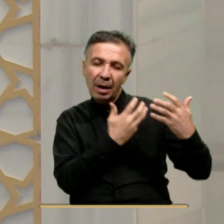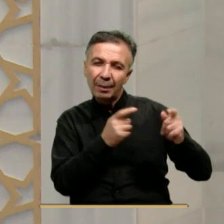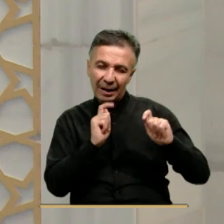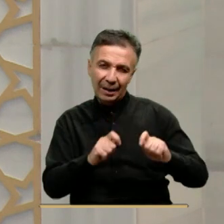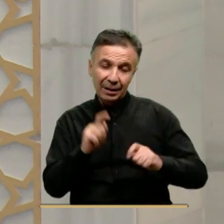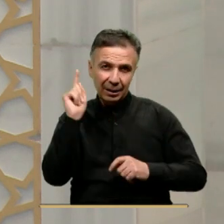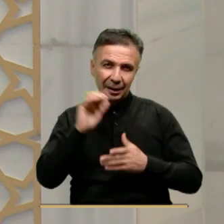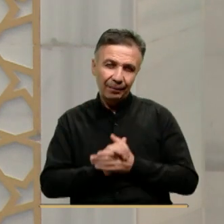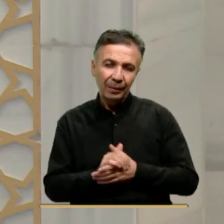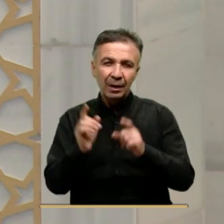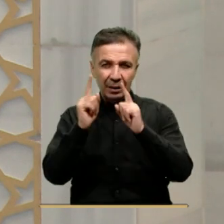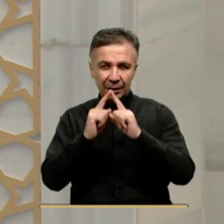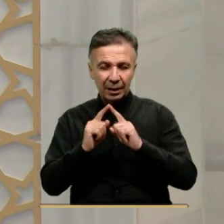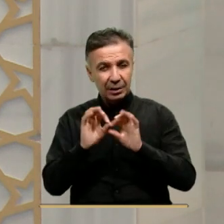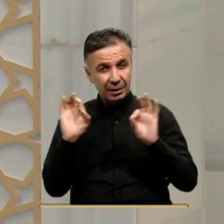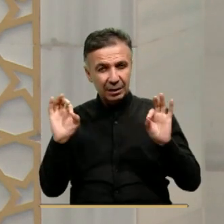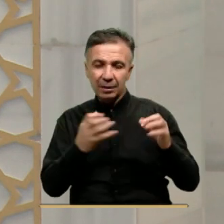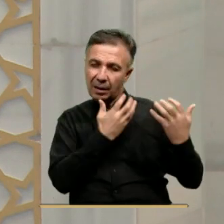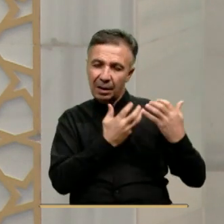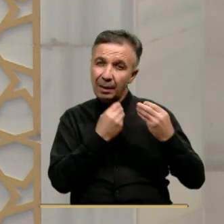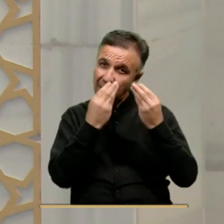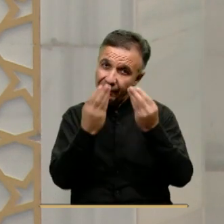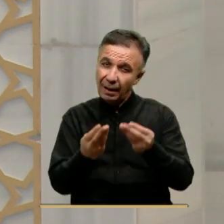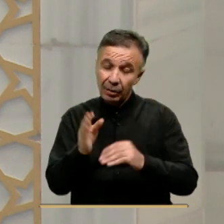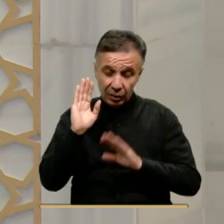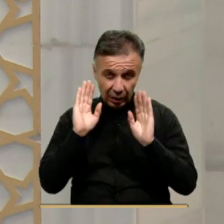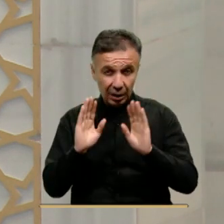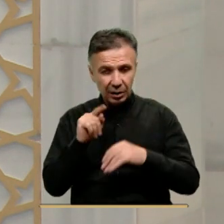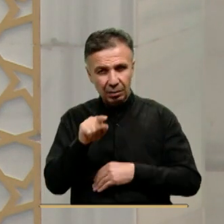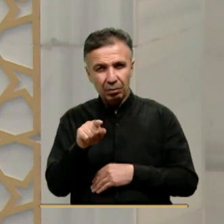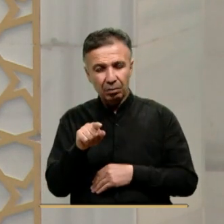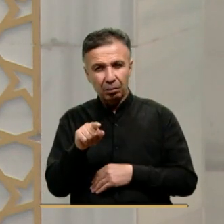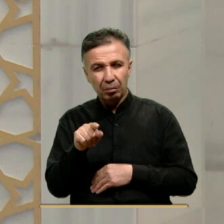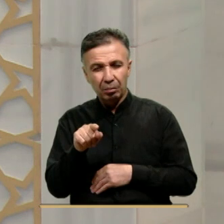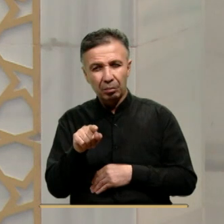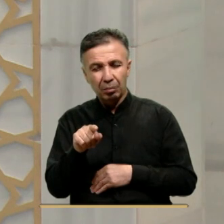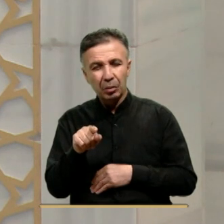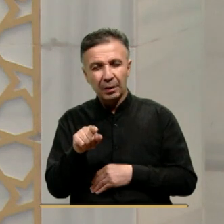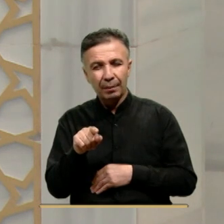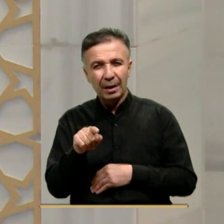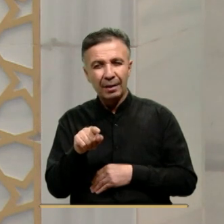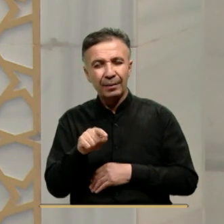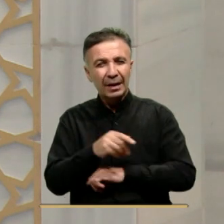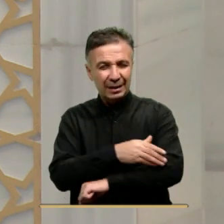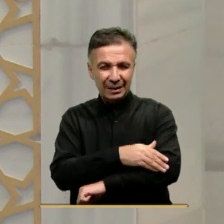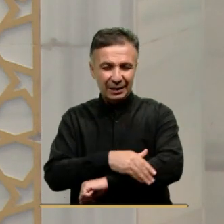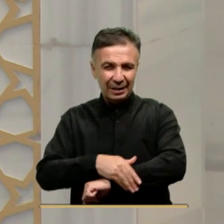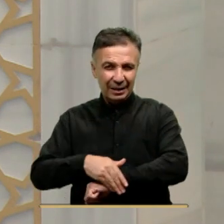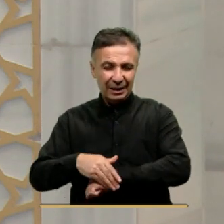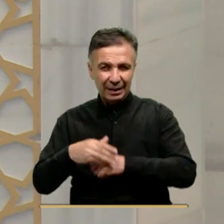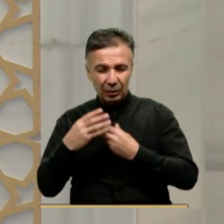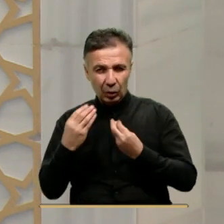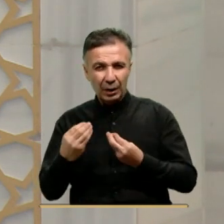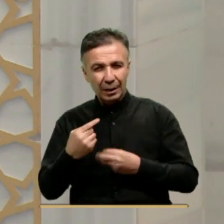sayısız nimetler vermiş ancak buna karşılık sınırlı sayıdaki şeyleri de